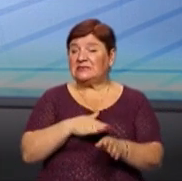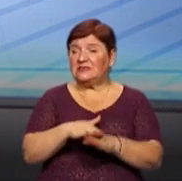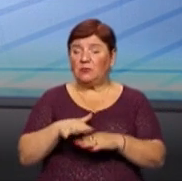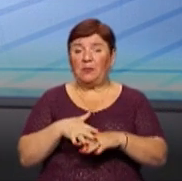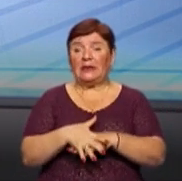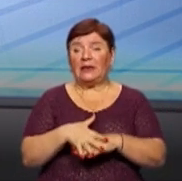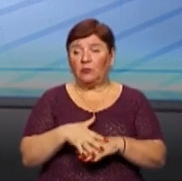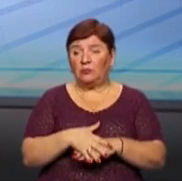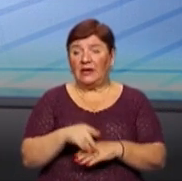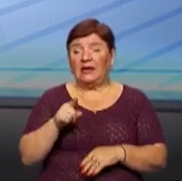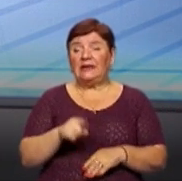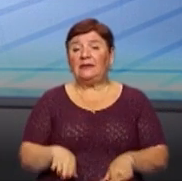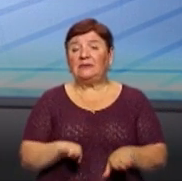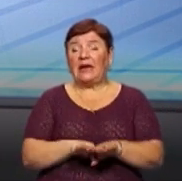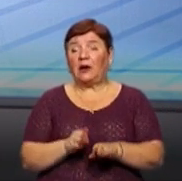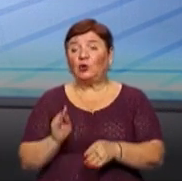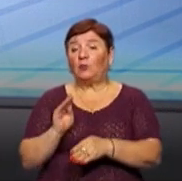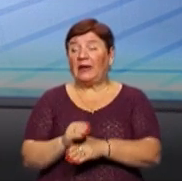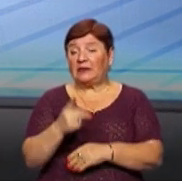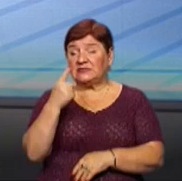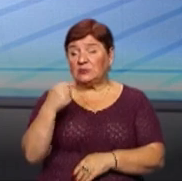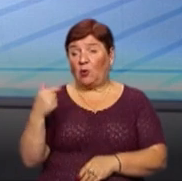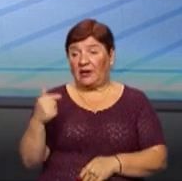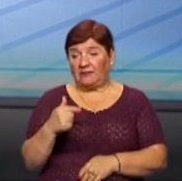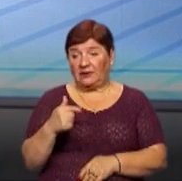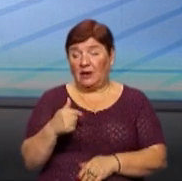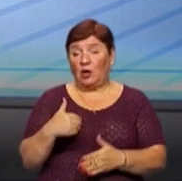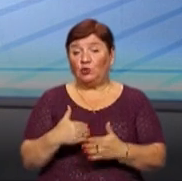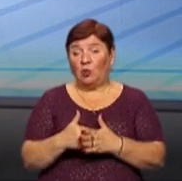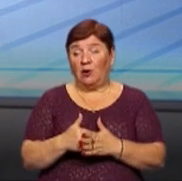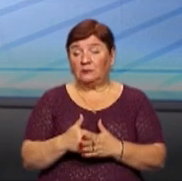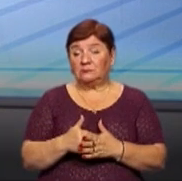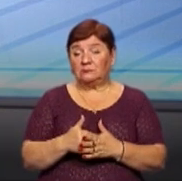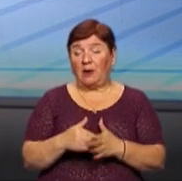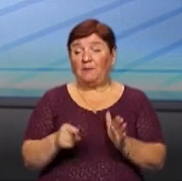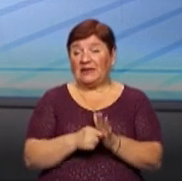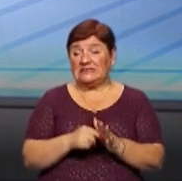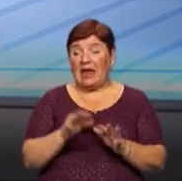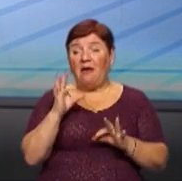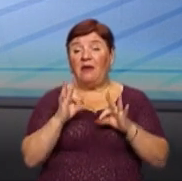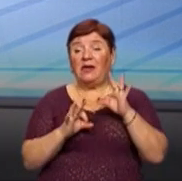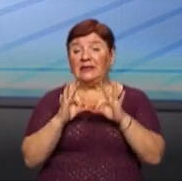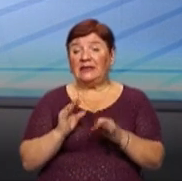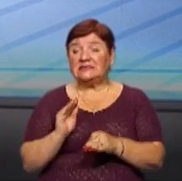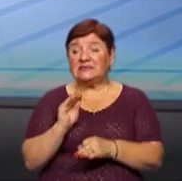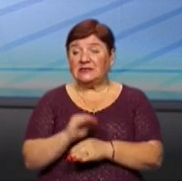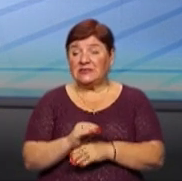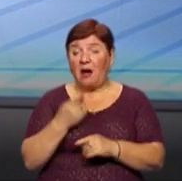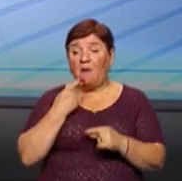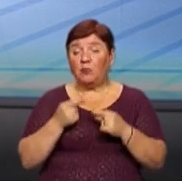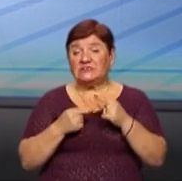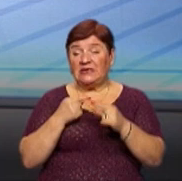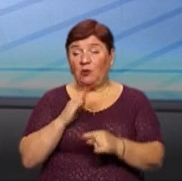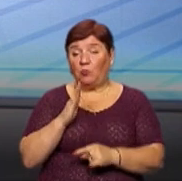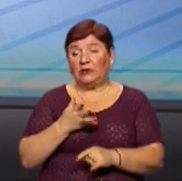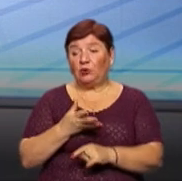ніякого перерахунка, їм ішла, так скажемо, доплата 100 гривень до їхньої розмірної пенсії. Це така індексація, так? Ну, скажімо так, індексація, вона буде постійна, ця